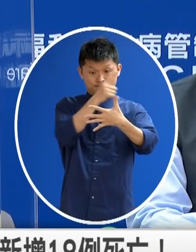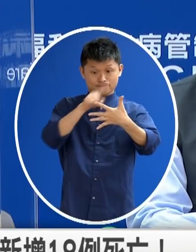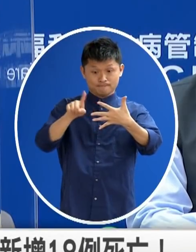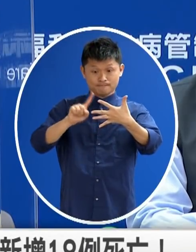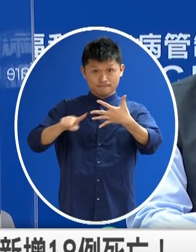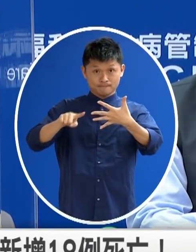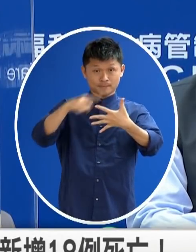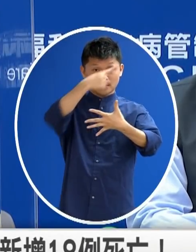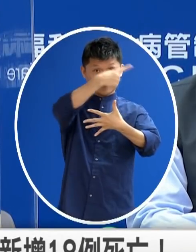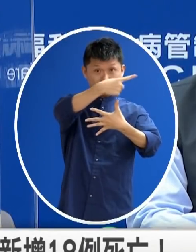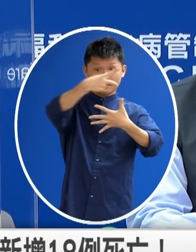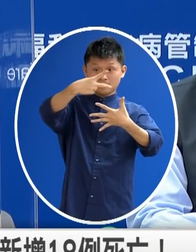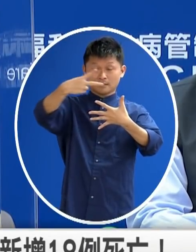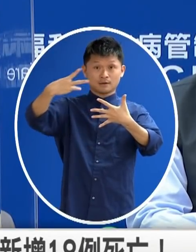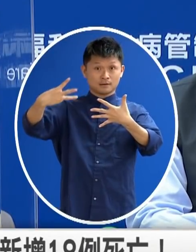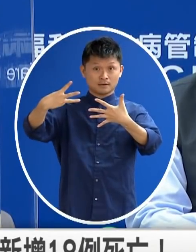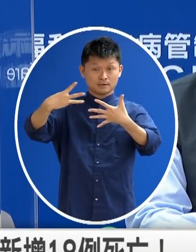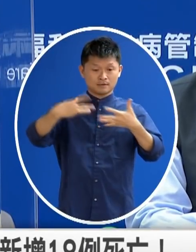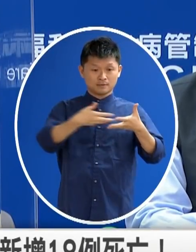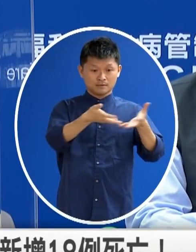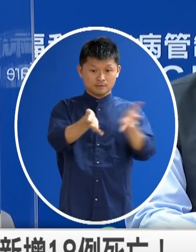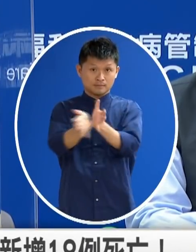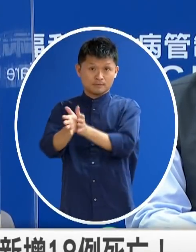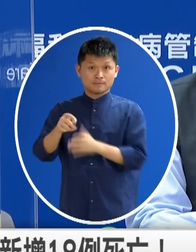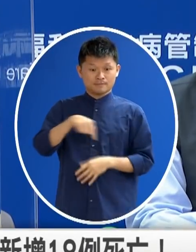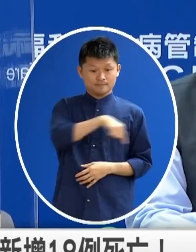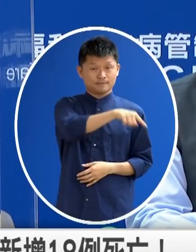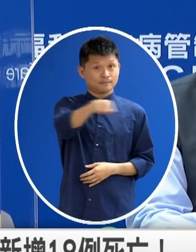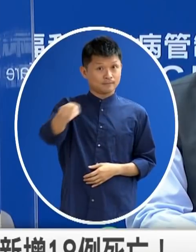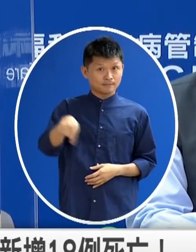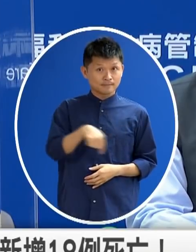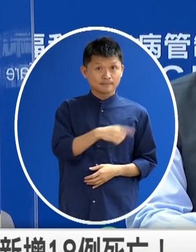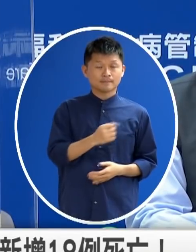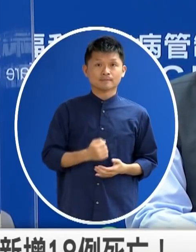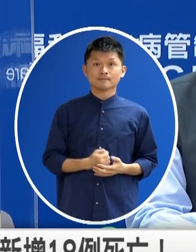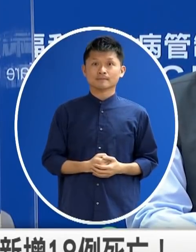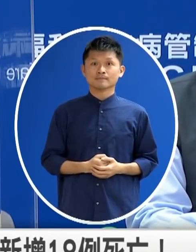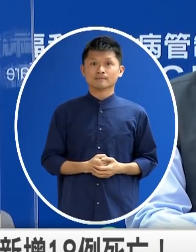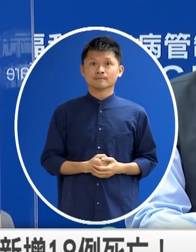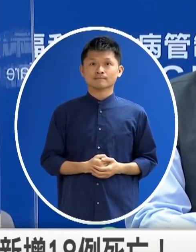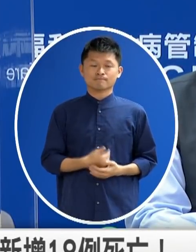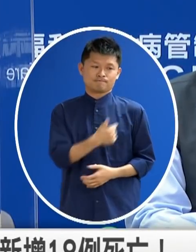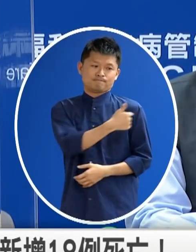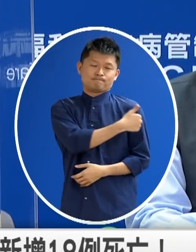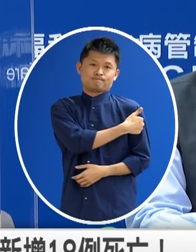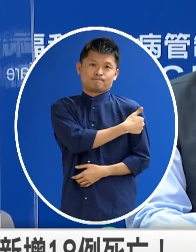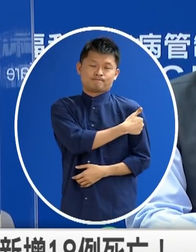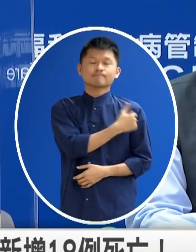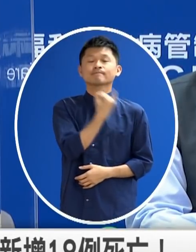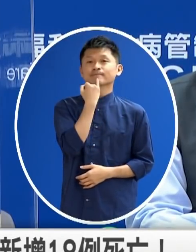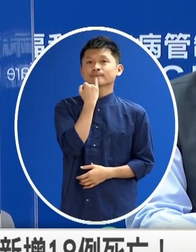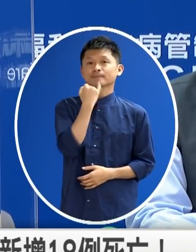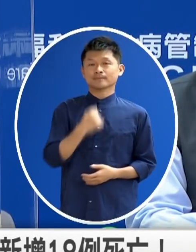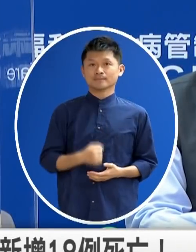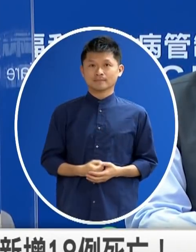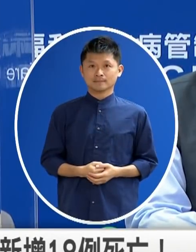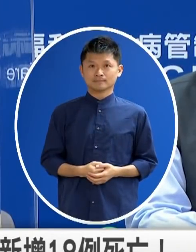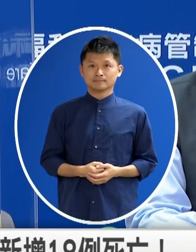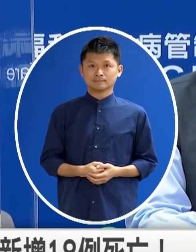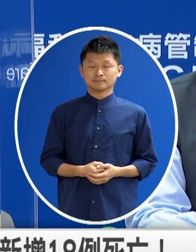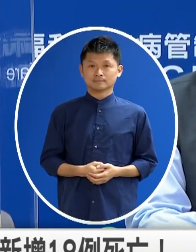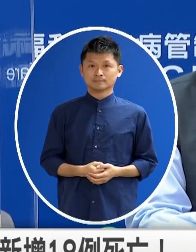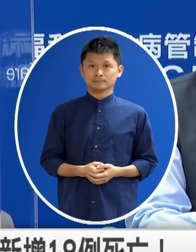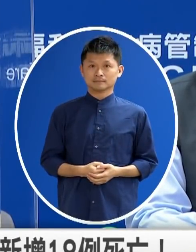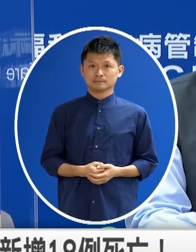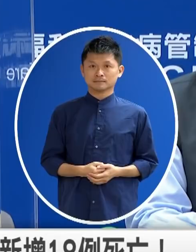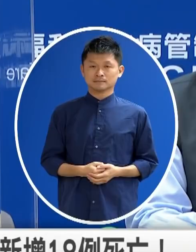1、2、3类的哈，1、2、3类哈，是我们这次要针对1、2、3类的哈，都可以打这 Moderna 哈。那